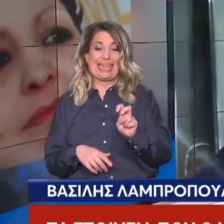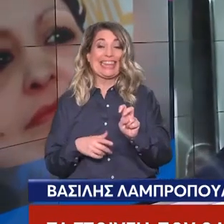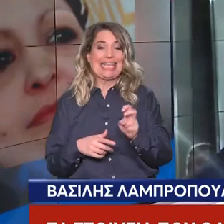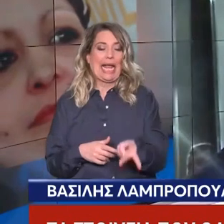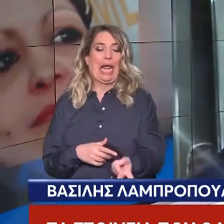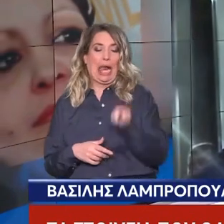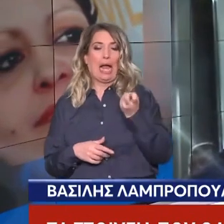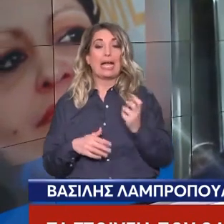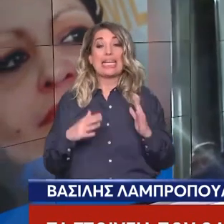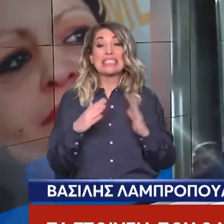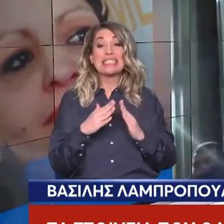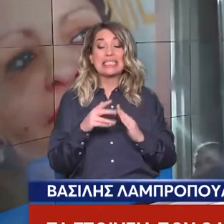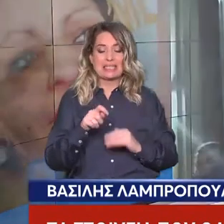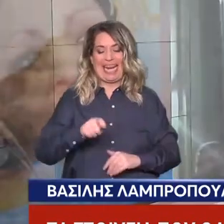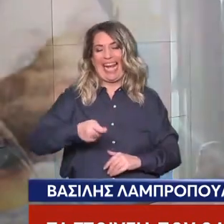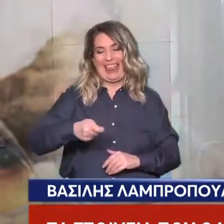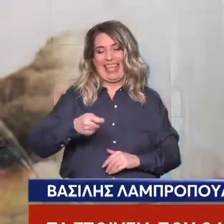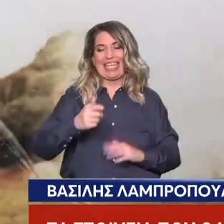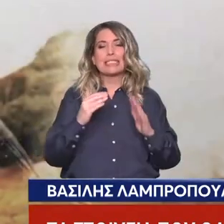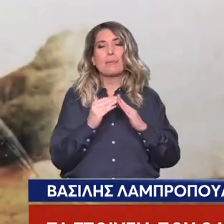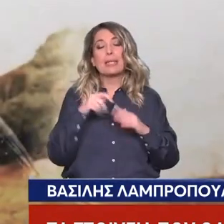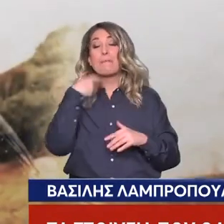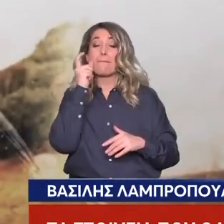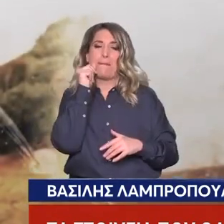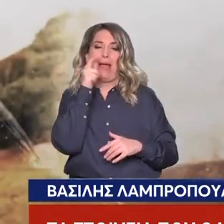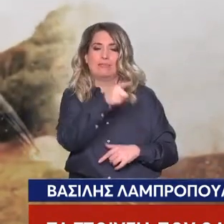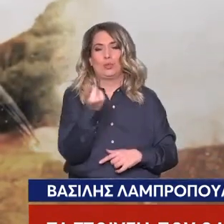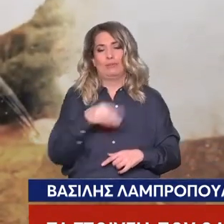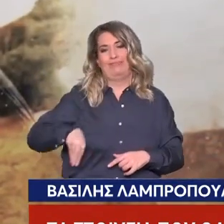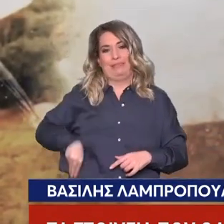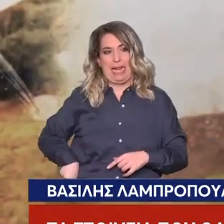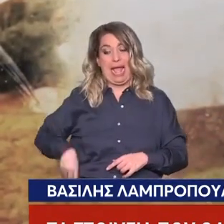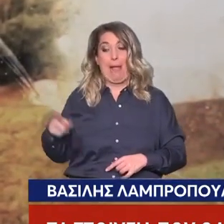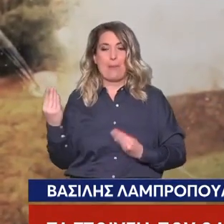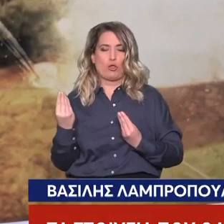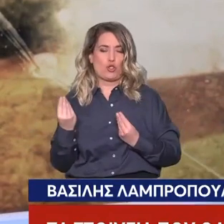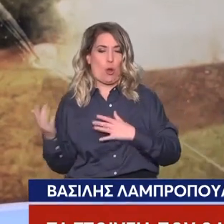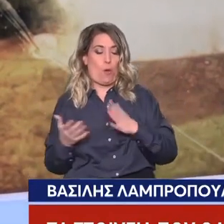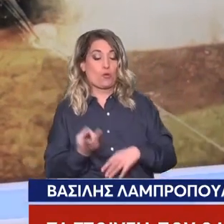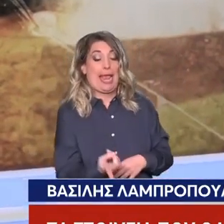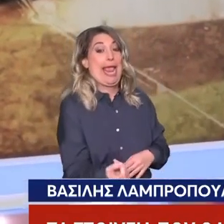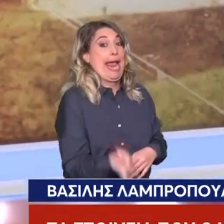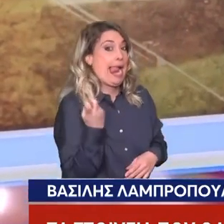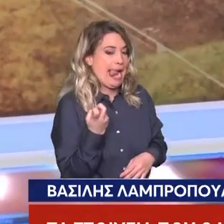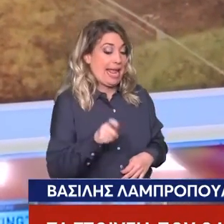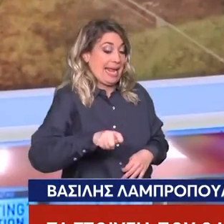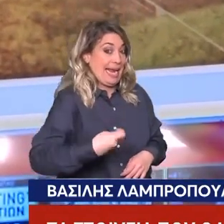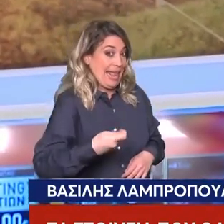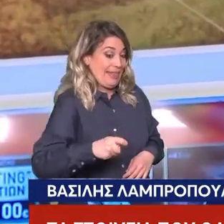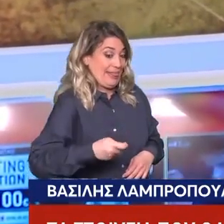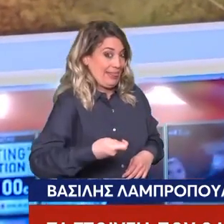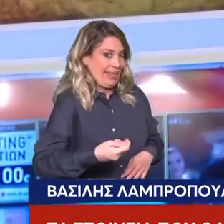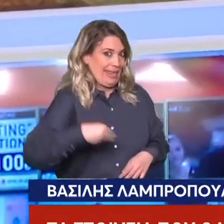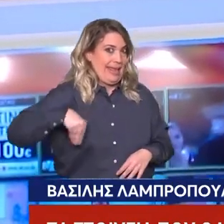του σπιτιού, όπως ανέφεραν, του πατρικού της σπιτιού, για να πάει μετά να κάνει το επόμενο πρωί, όταν θα έφευγαν οι γονείς της,